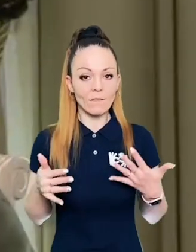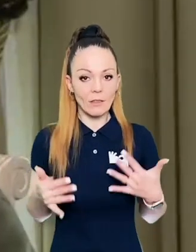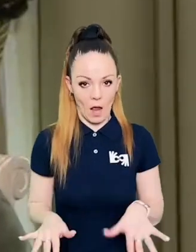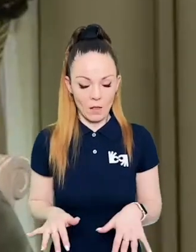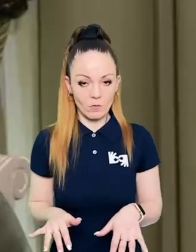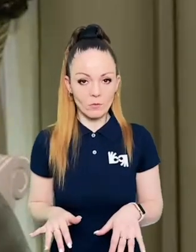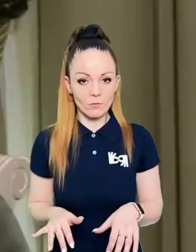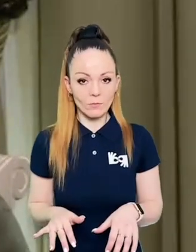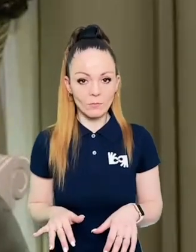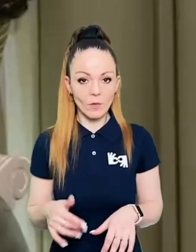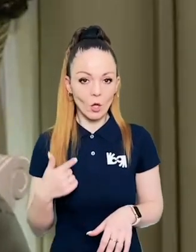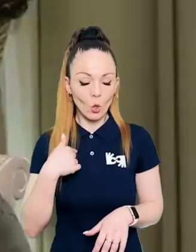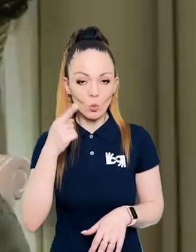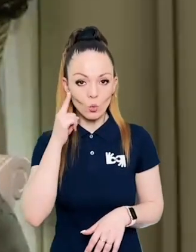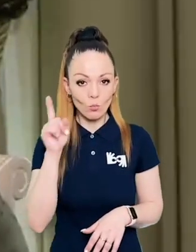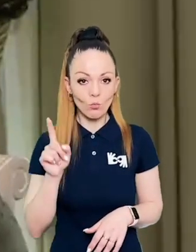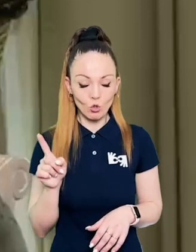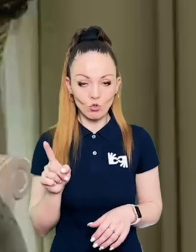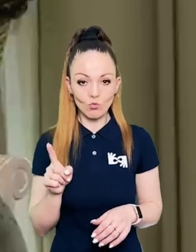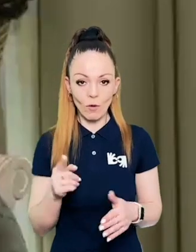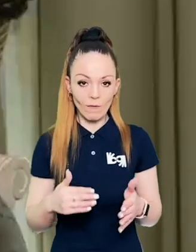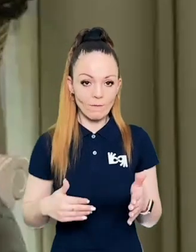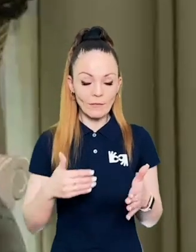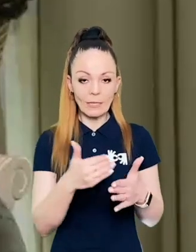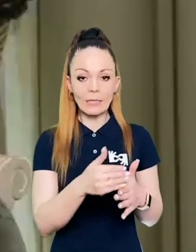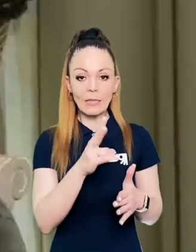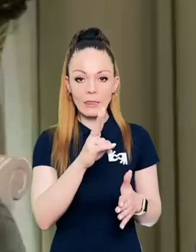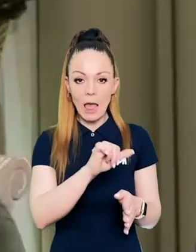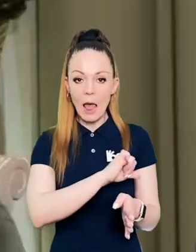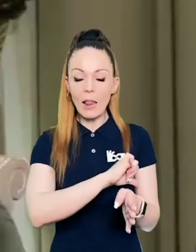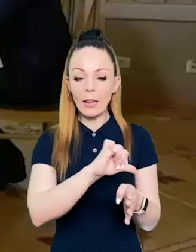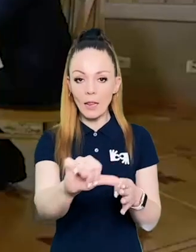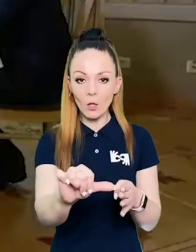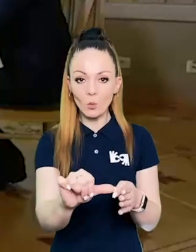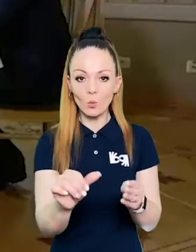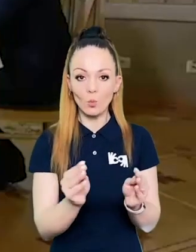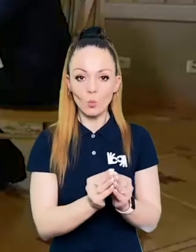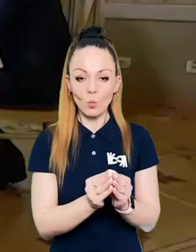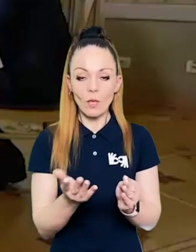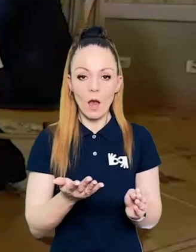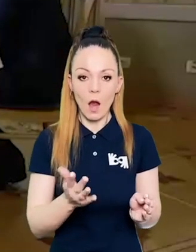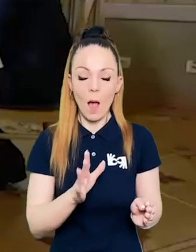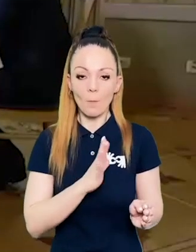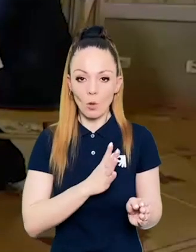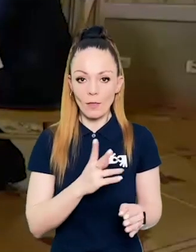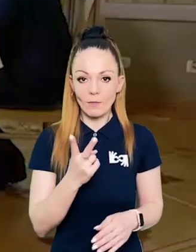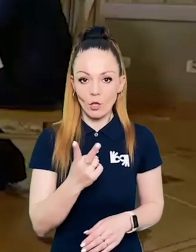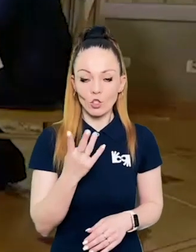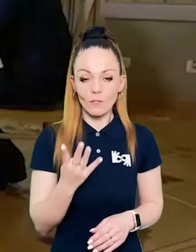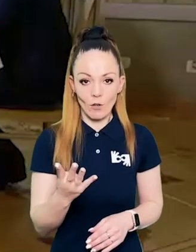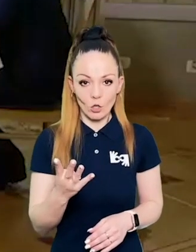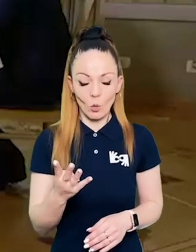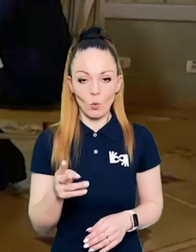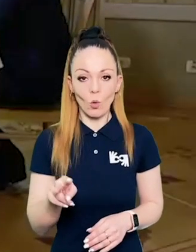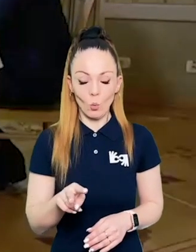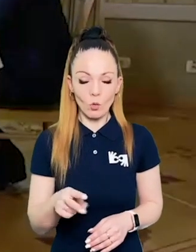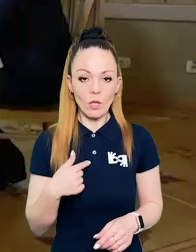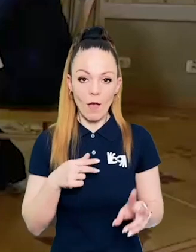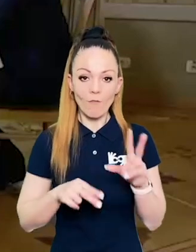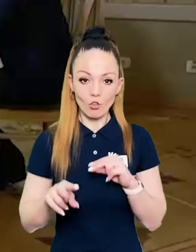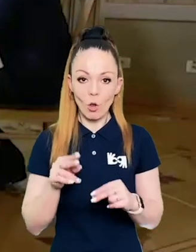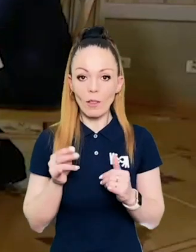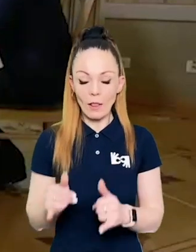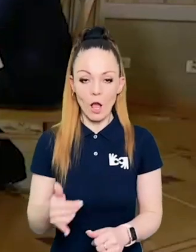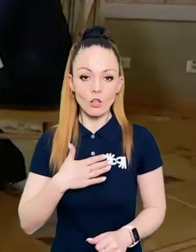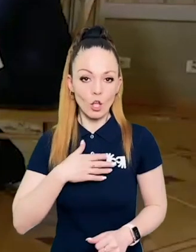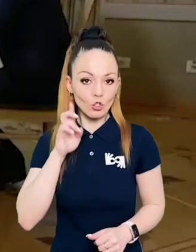зайвих втрат, я думаю, що вийти на лінію, на цю лінію, яка була до 24 числа,